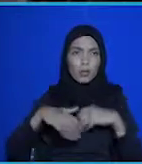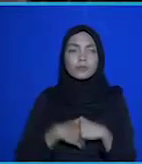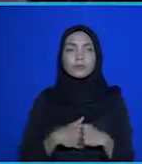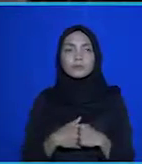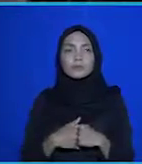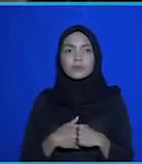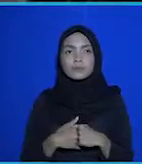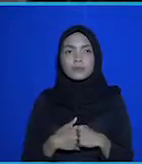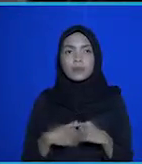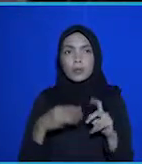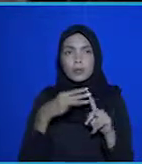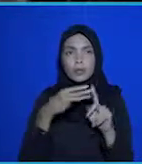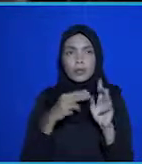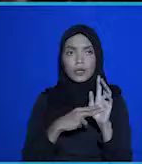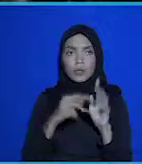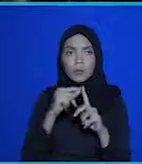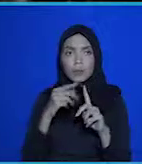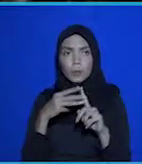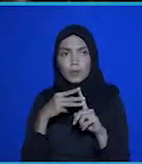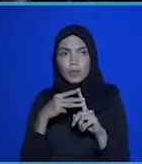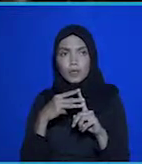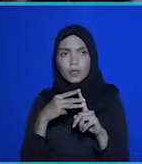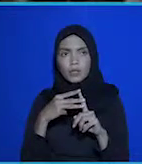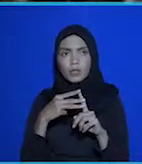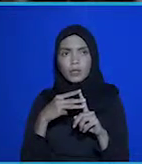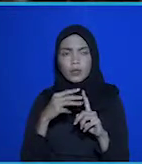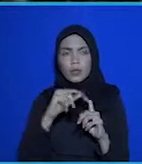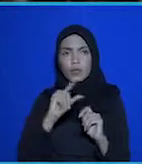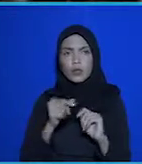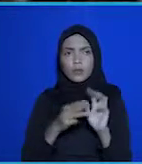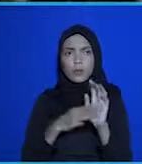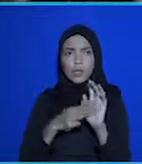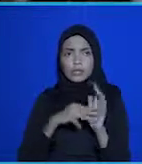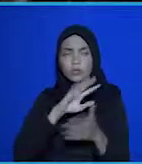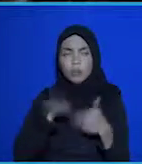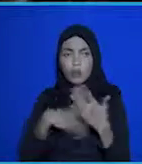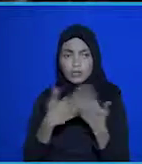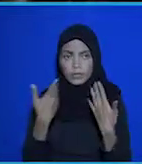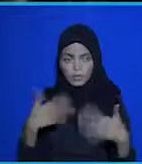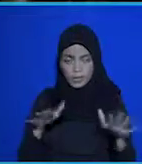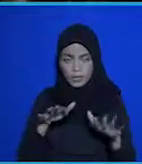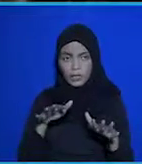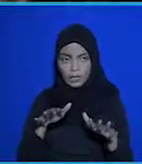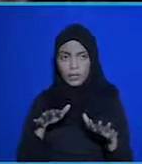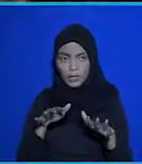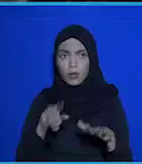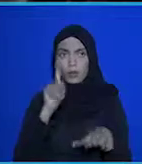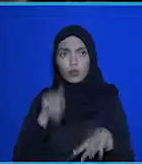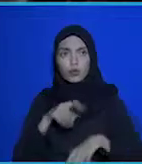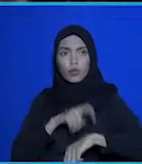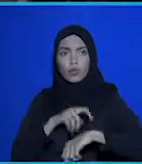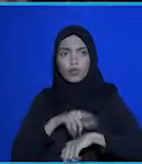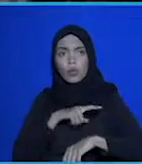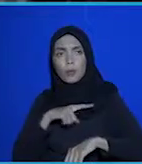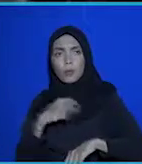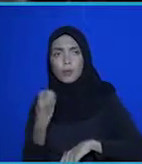diperkirakan untuk BNPB kapan ya Pak akan rampung? Apakah tadi Maret 2019 itu semua akan rampung? Dan perlu waktu berapa lama